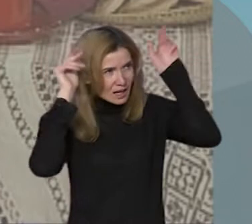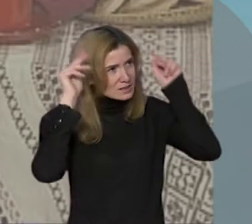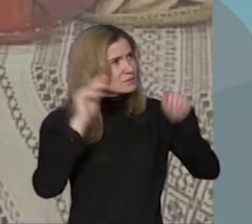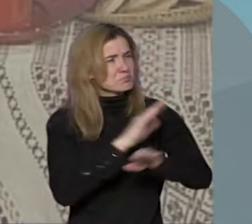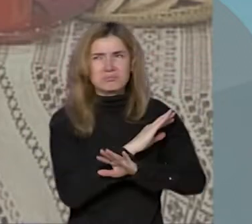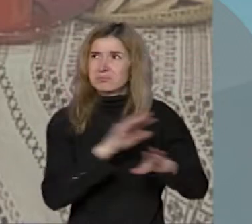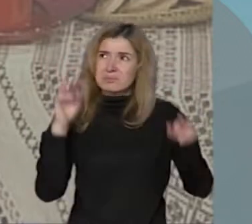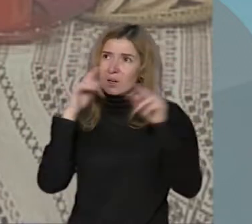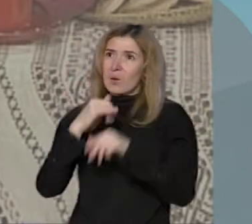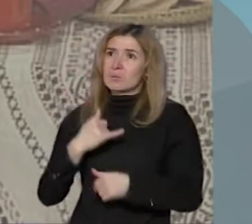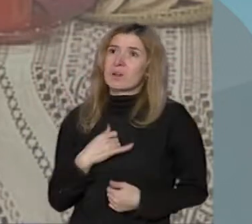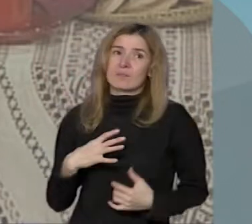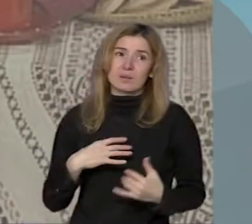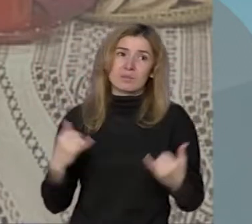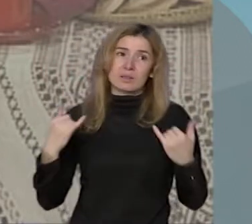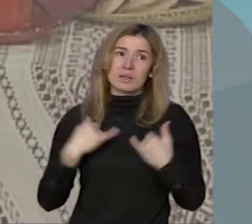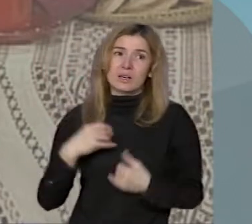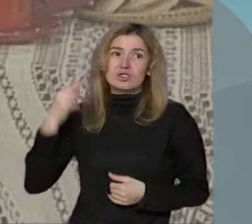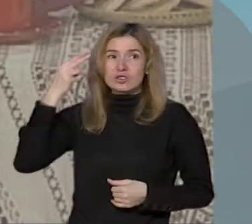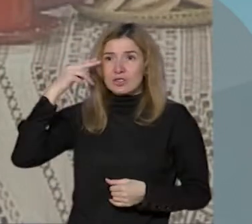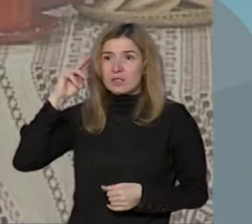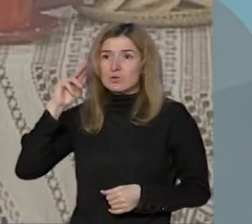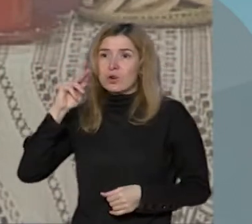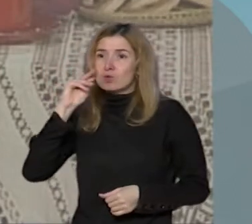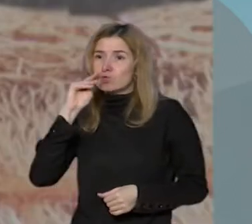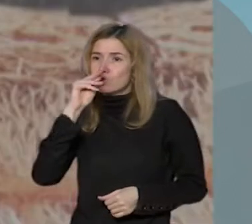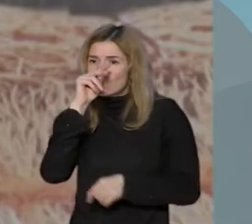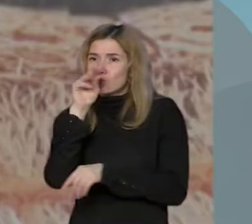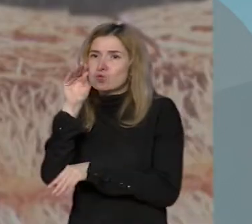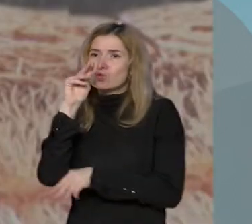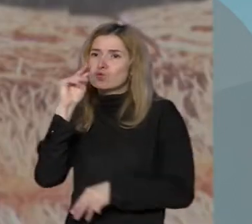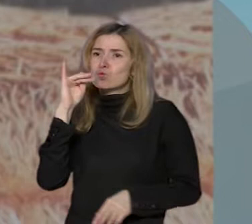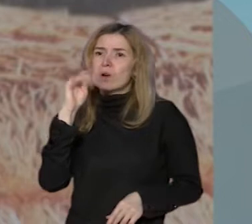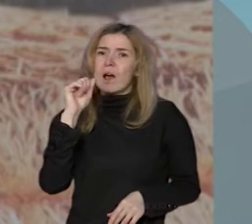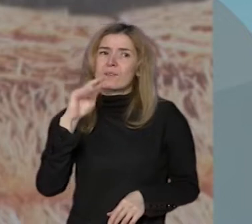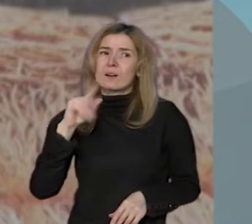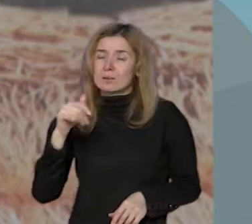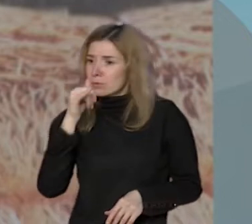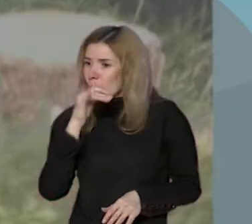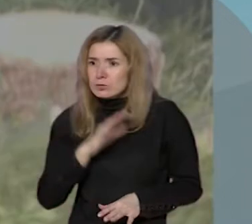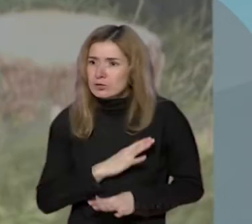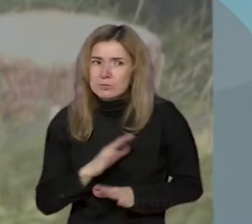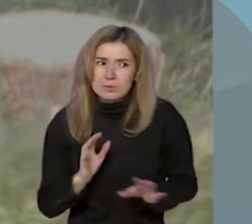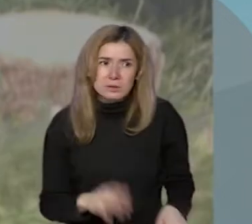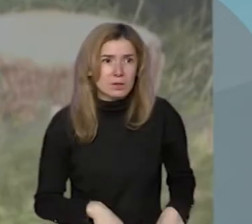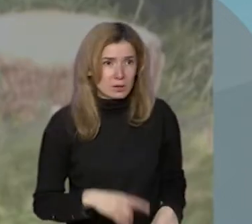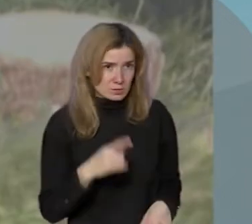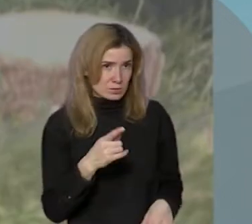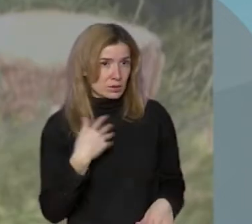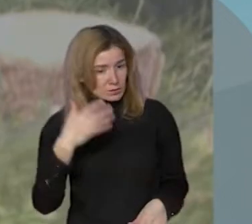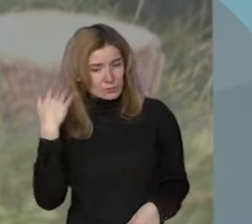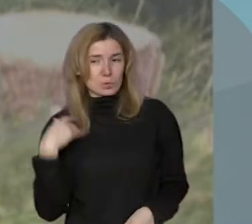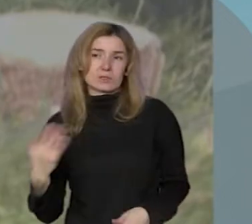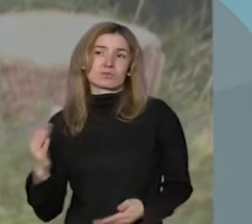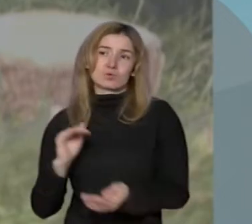заяц. Опять не угадала. У меня сегодня сам дядюшка Журавль был. Да ну, не может быть. Почему это не может